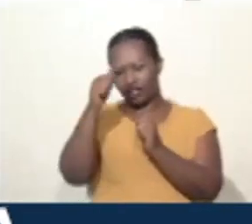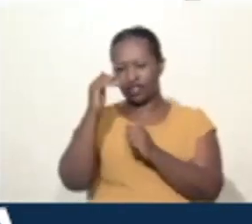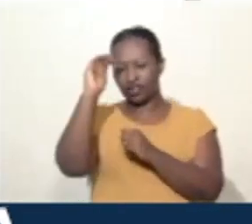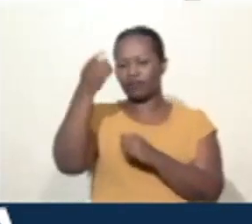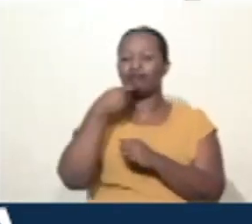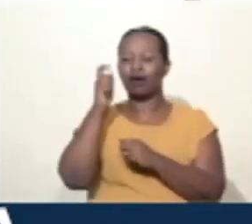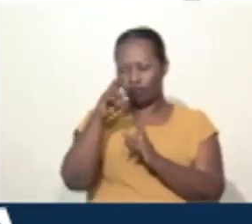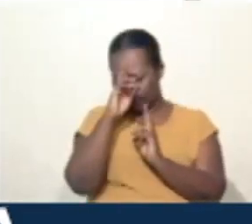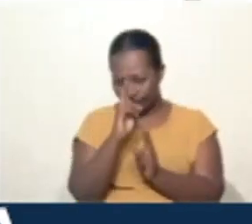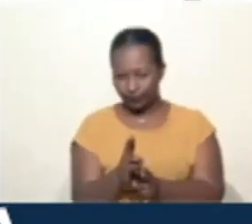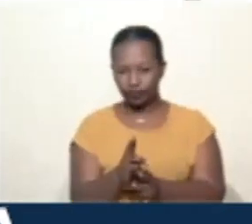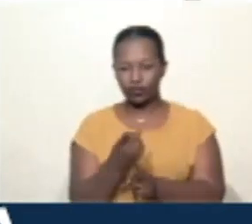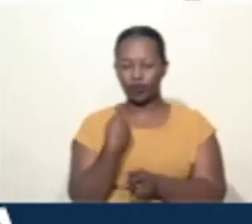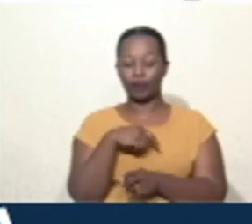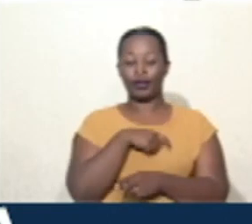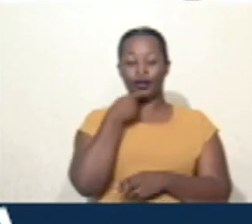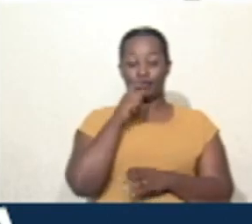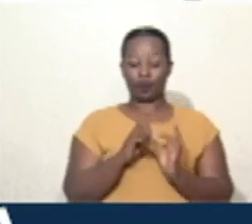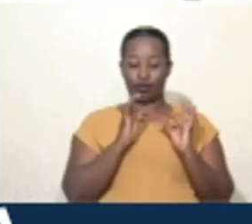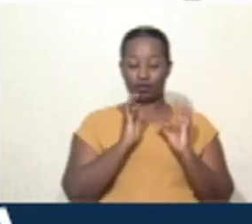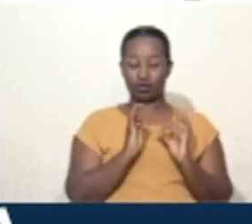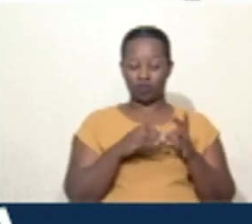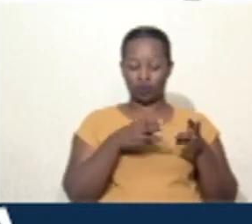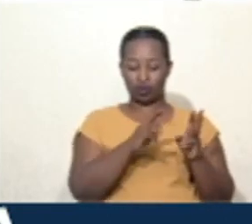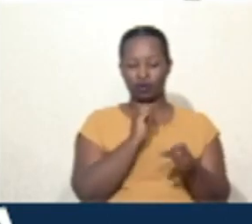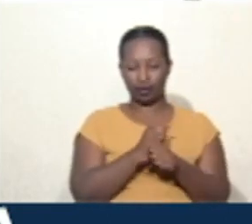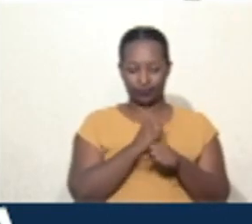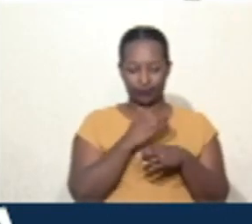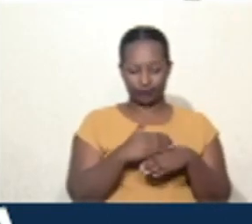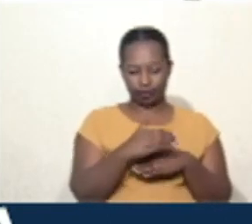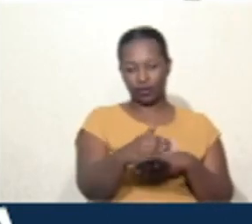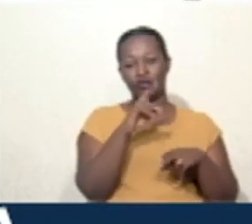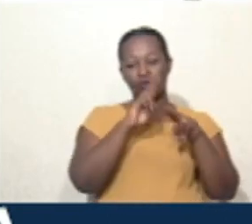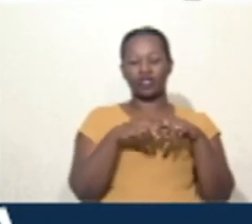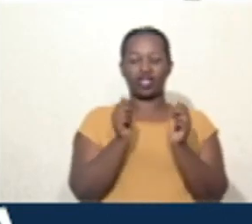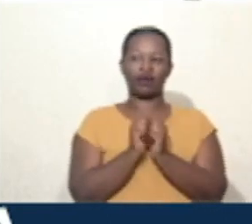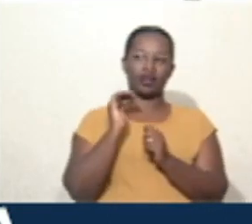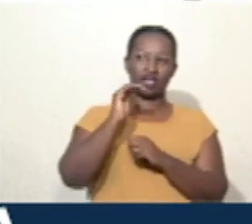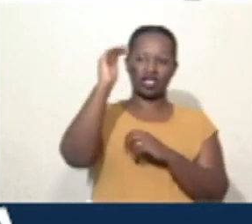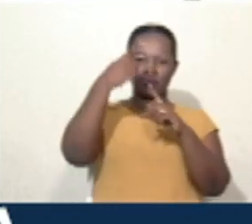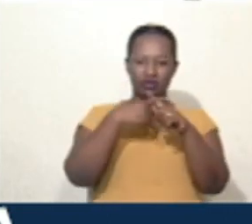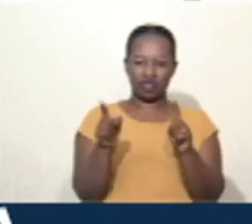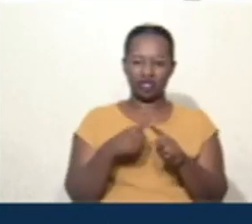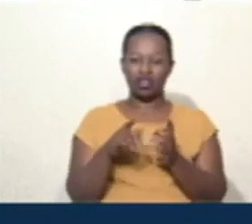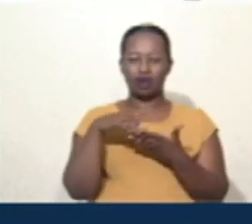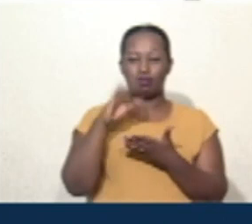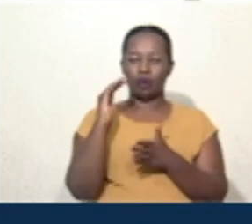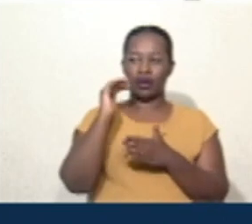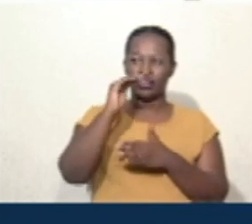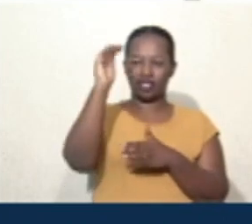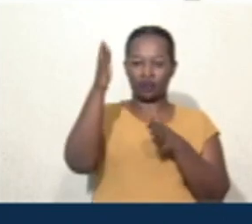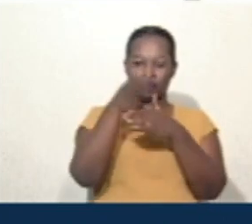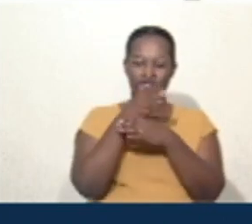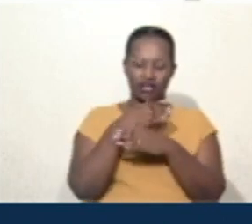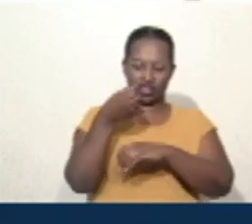Nuko tugiye kunoza uburyo byakorwaga, tuzicarana n'inzego zitandukanye cyane cyane inzego zishamikiye kuri komisiyo kuri Minisiteri y'Ibikorwa